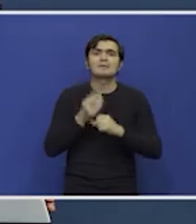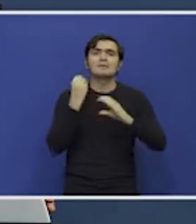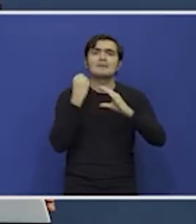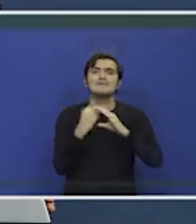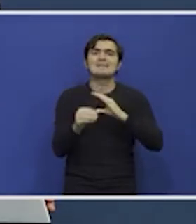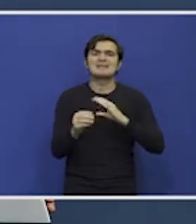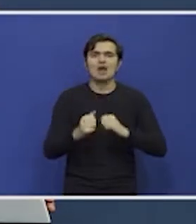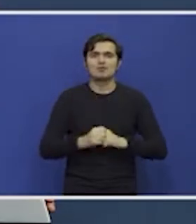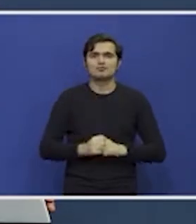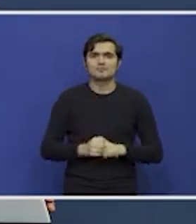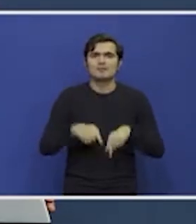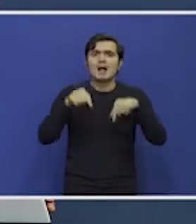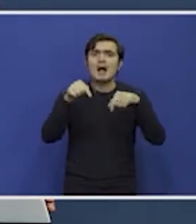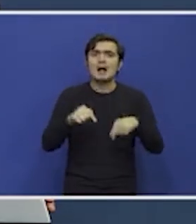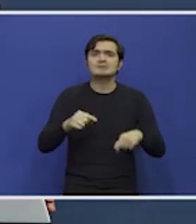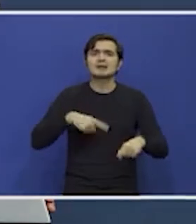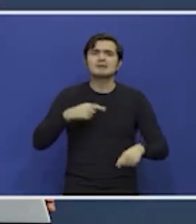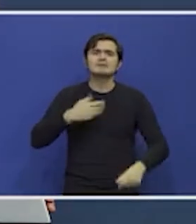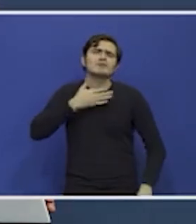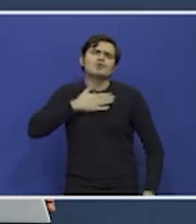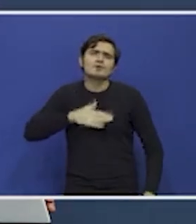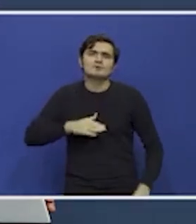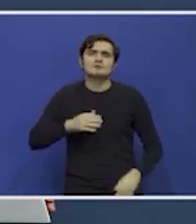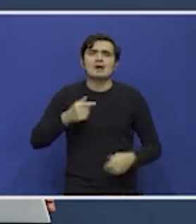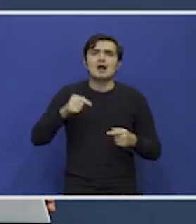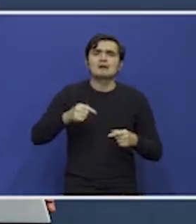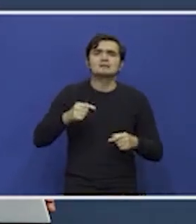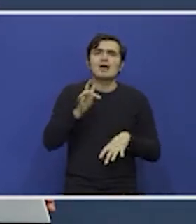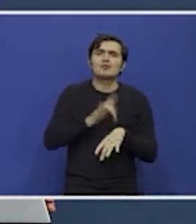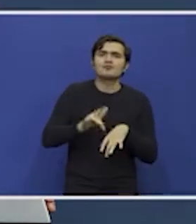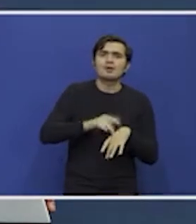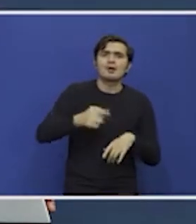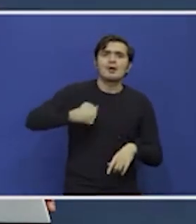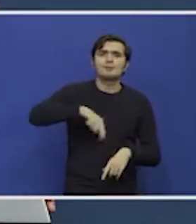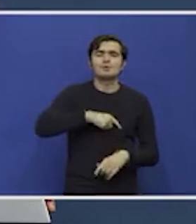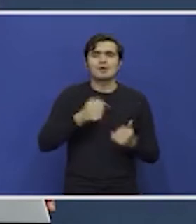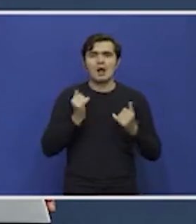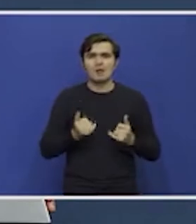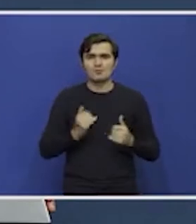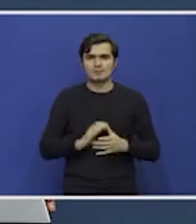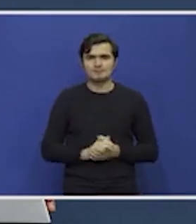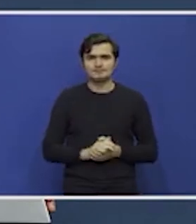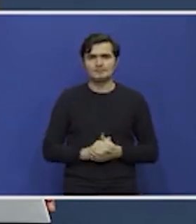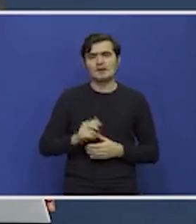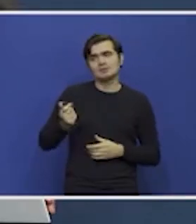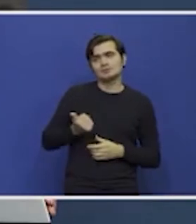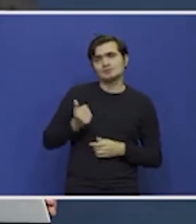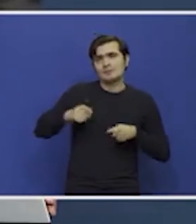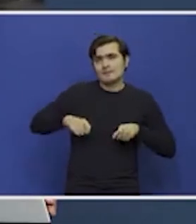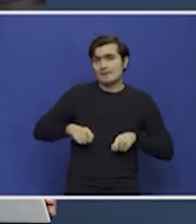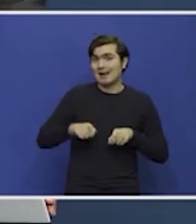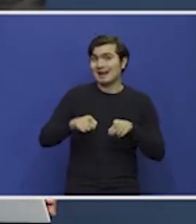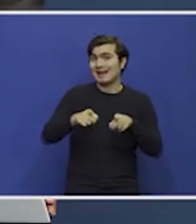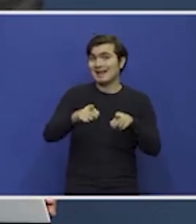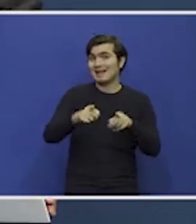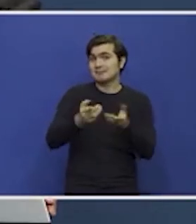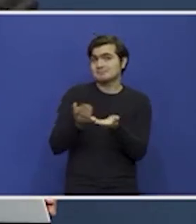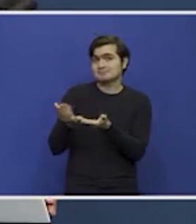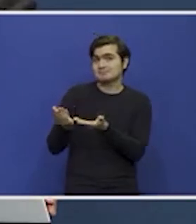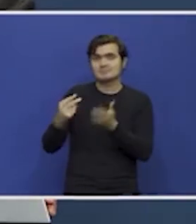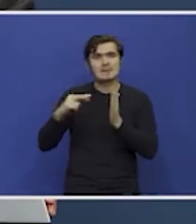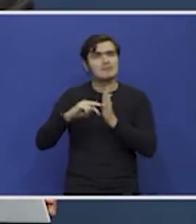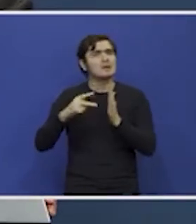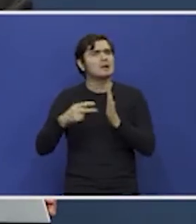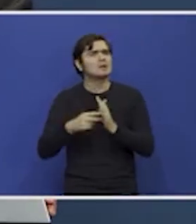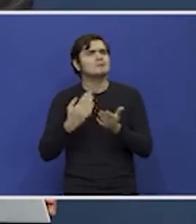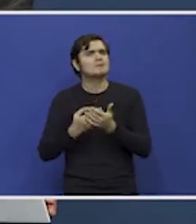și asta este, de fapt, dorința și încercarea pe care o avem acum. În paralel, însă, ne pregătim și pentru